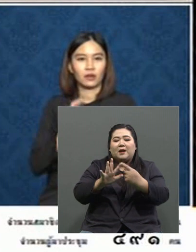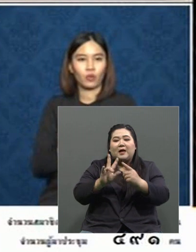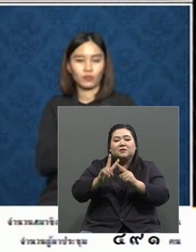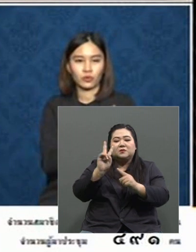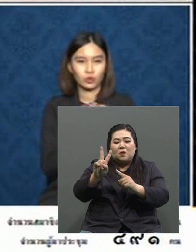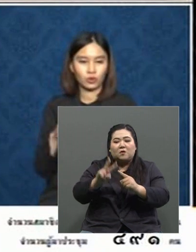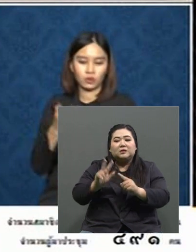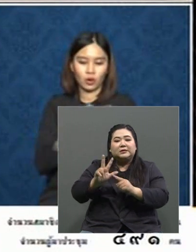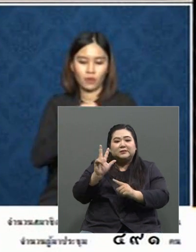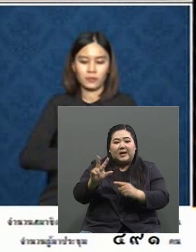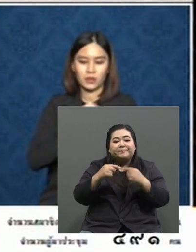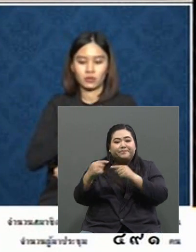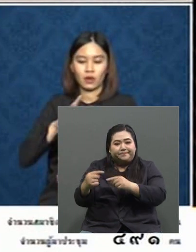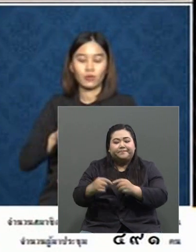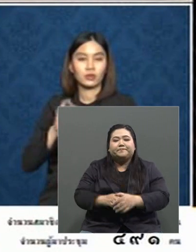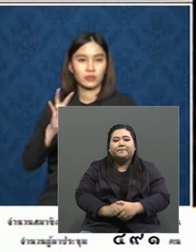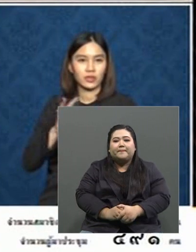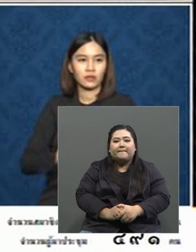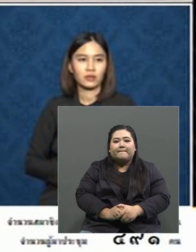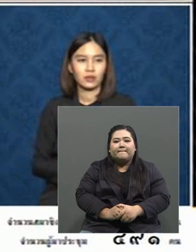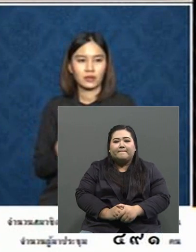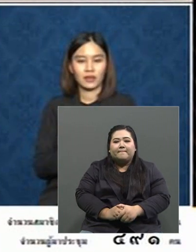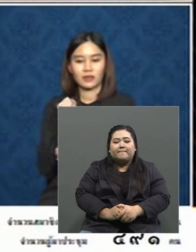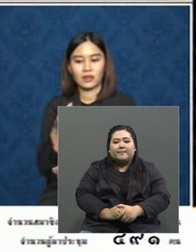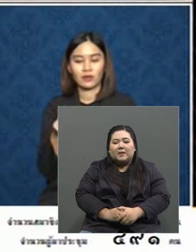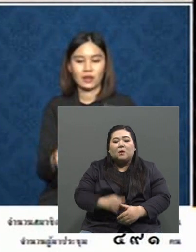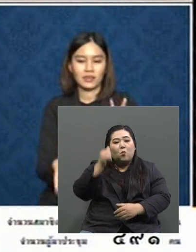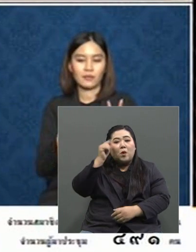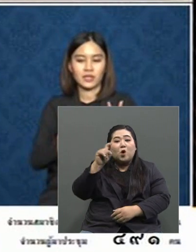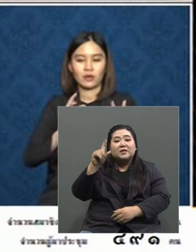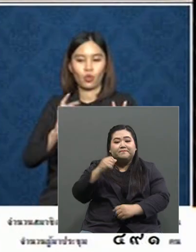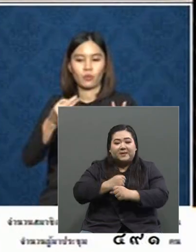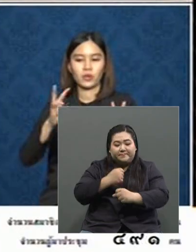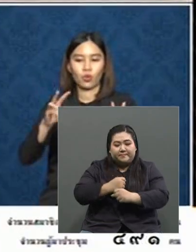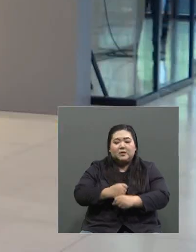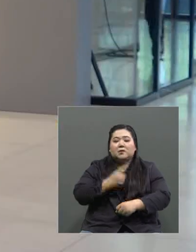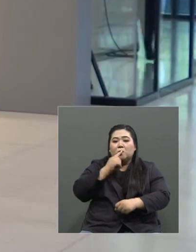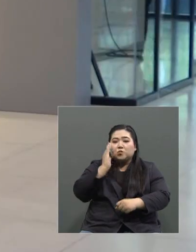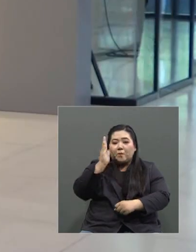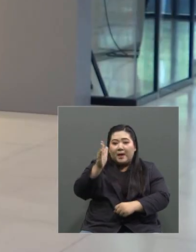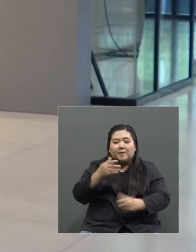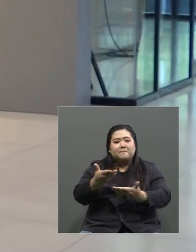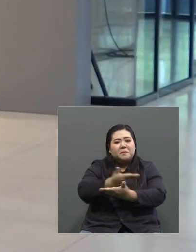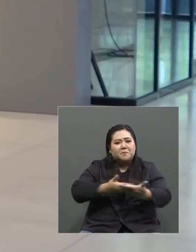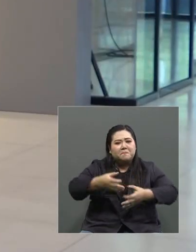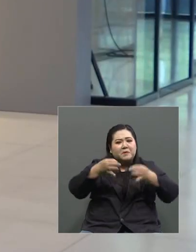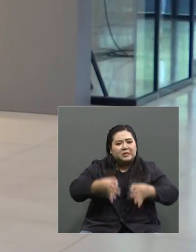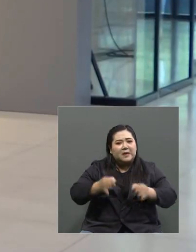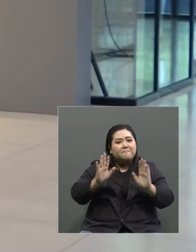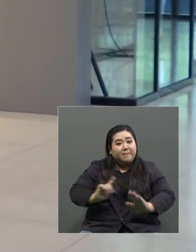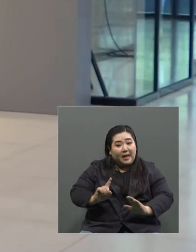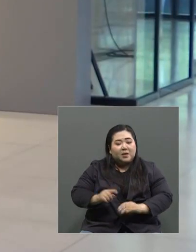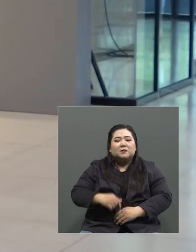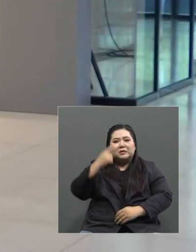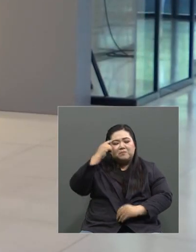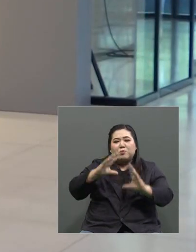3อย่างไรก็ตามยังคงต้องจับตามองนะครับว่าการอภิปรายในวันนี้จะเป็นไปในทิศทางไหนและมติจะออกมาเป็นอย่างไรก็คาดว่าการ